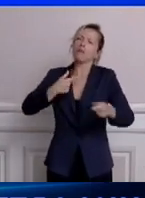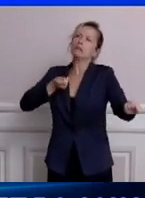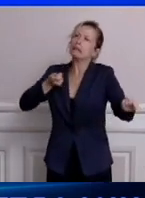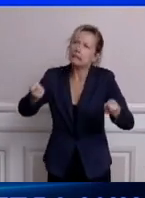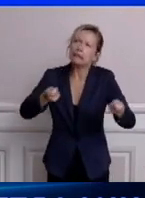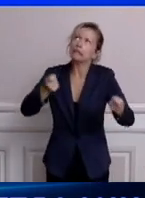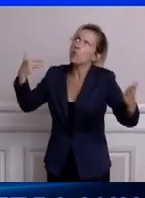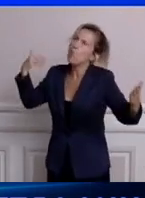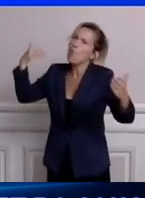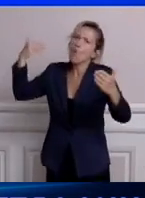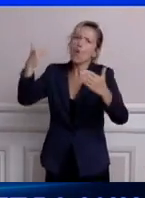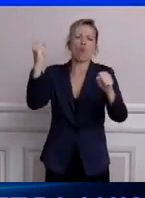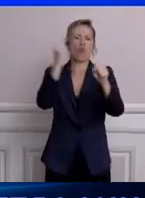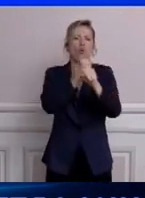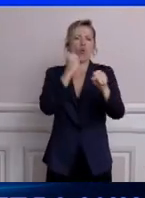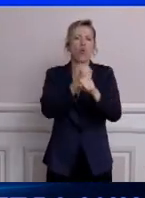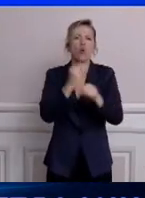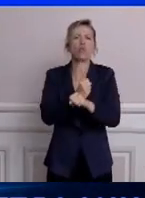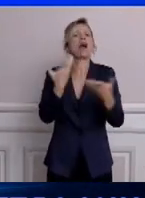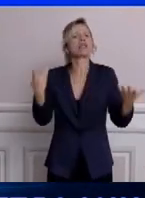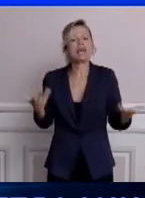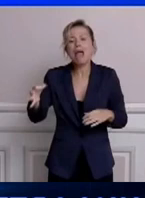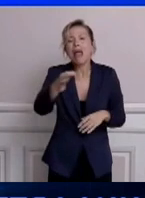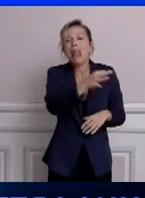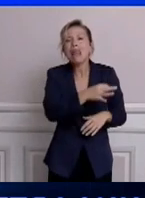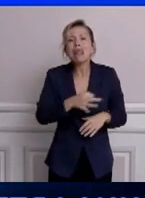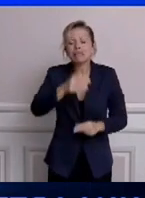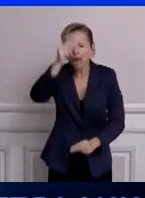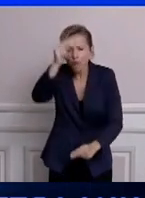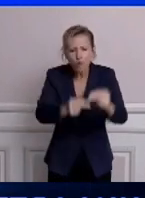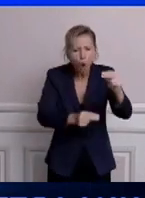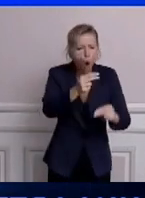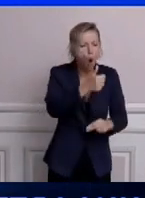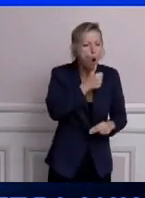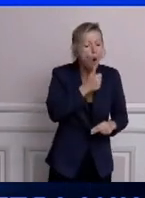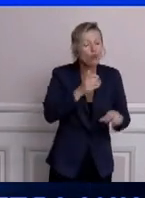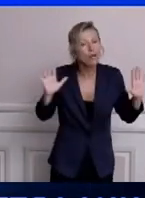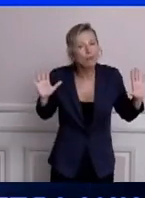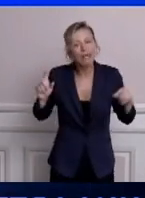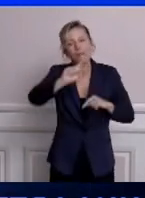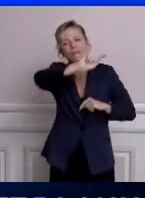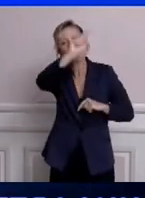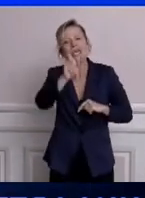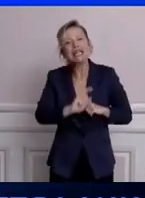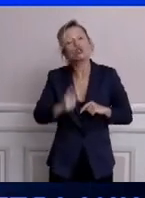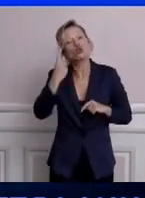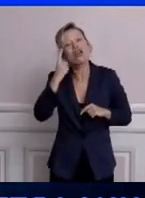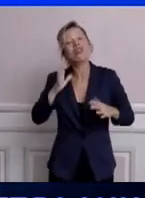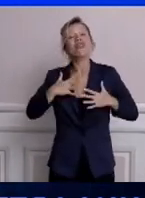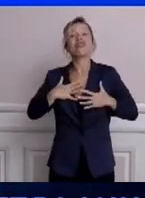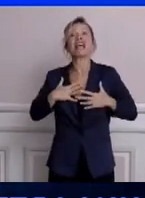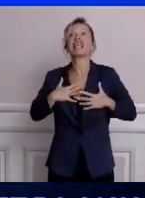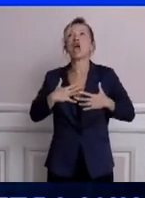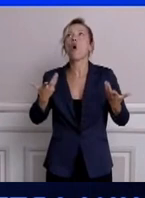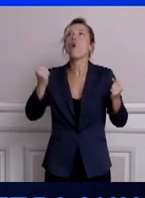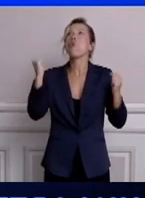μας, καθώς και για την επίλυση των προβλημάτων του. Ίσως δεν γνωρίζω καλά τα παιχνίδια της μικροπολιτικής. Γνωρίζω